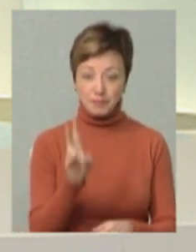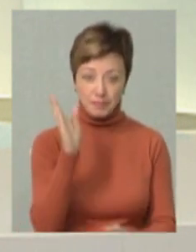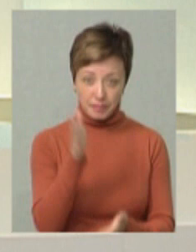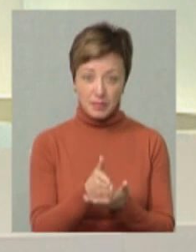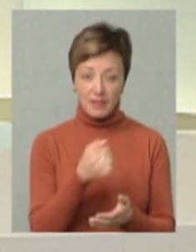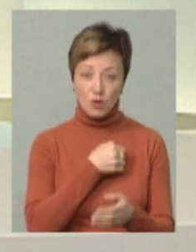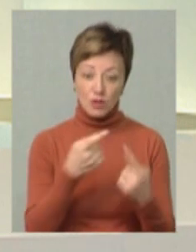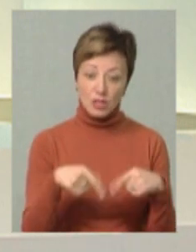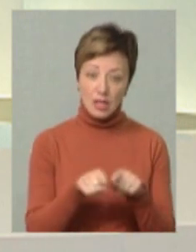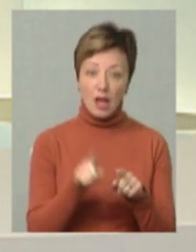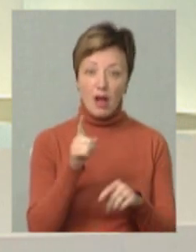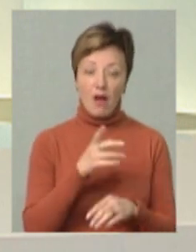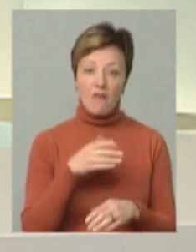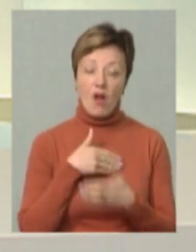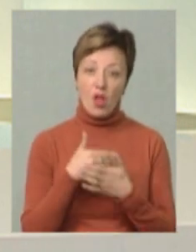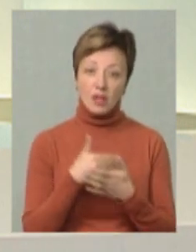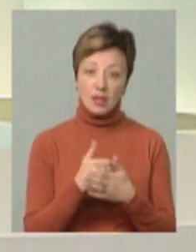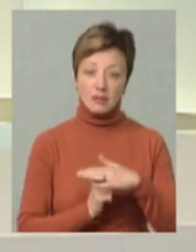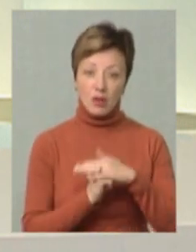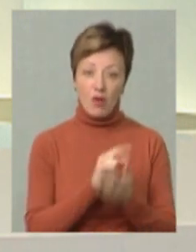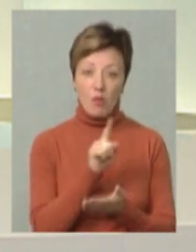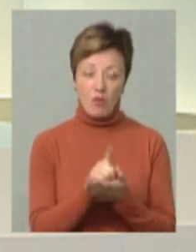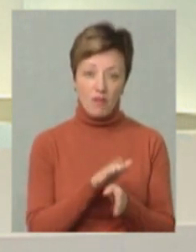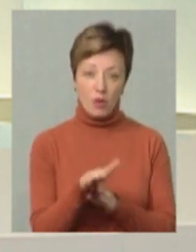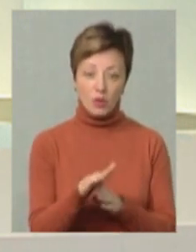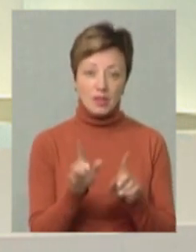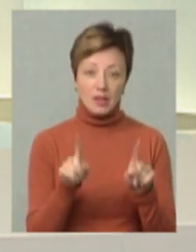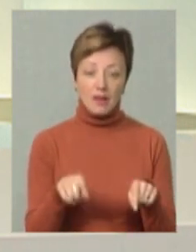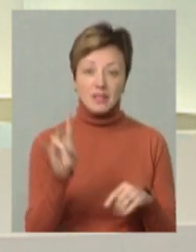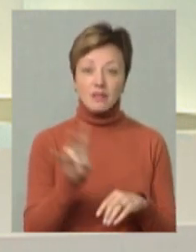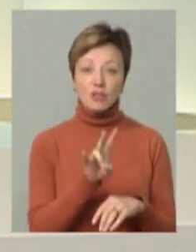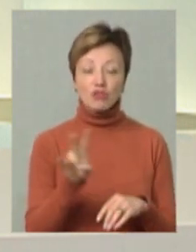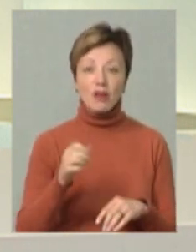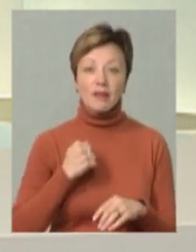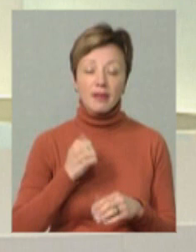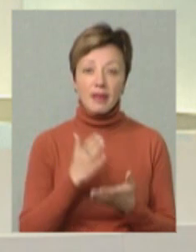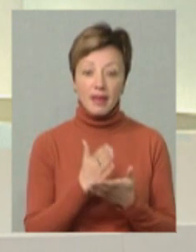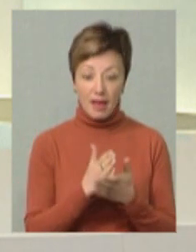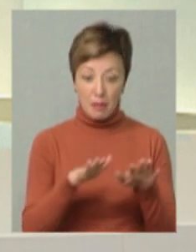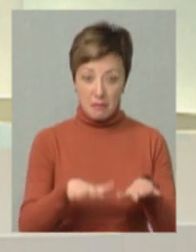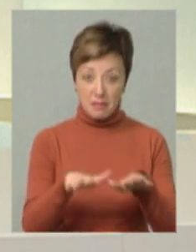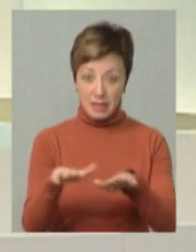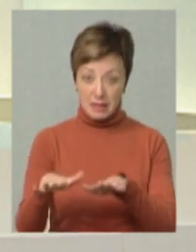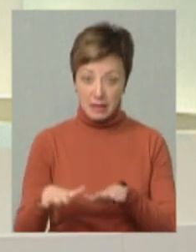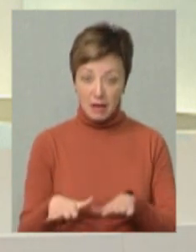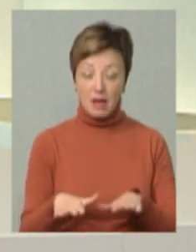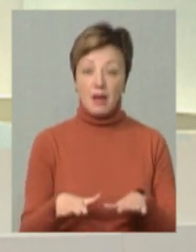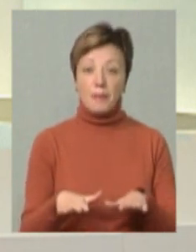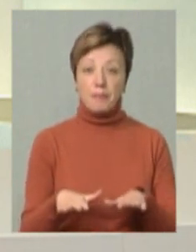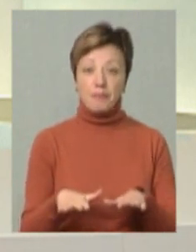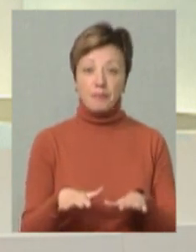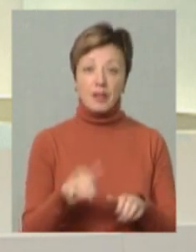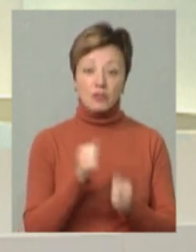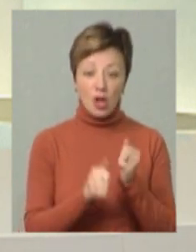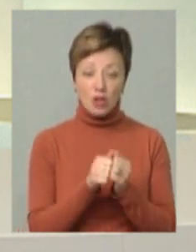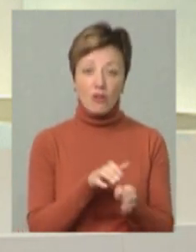військовій частині, а є, які на волонтерських засадах виконують обов'язки. Тому навіть священники, які є на парафіях, приходськими священниками,